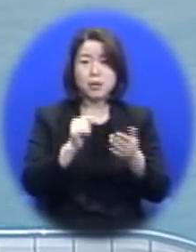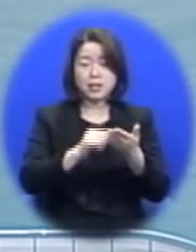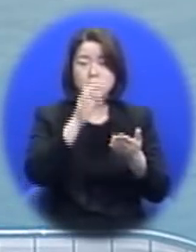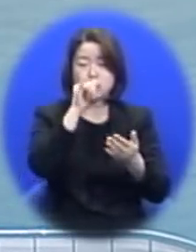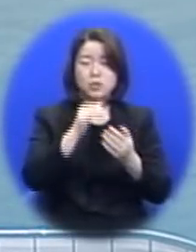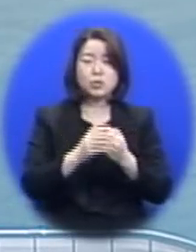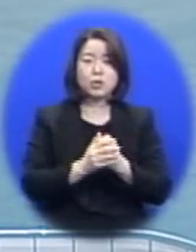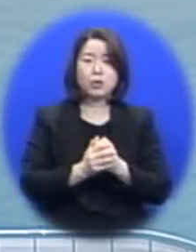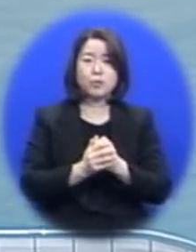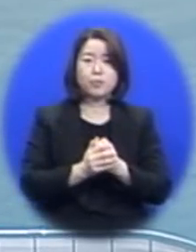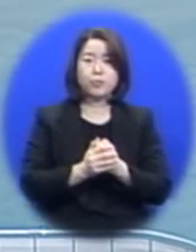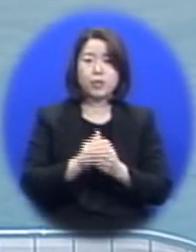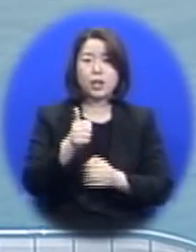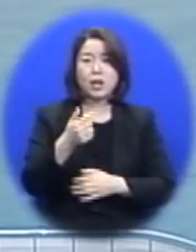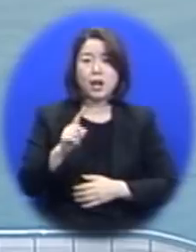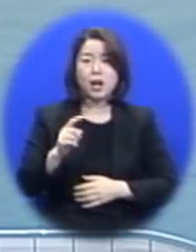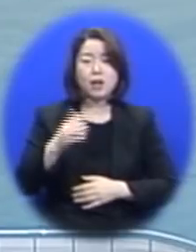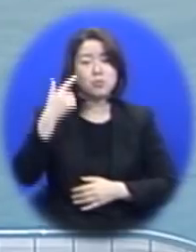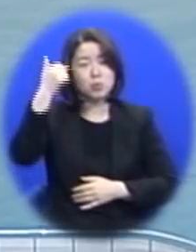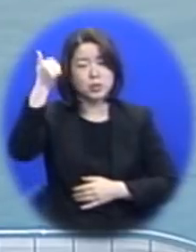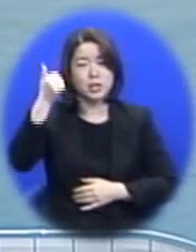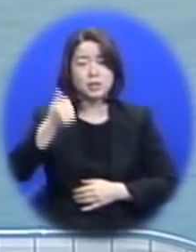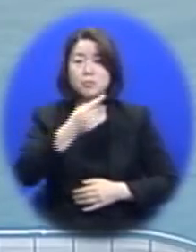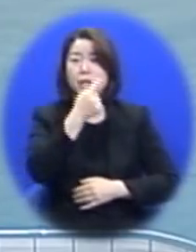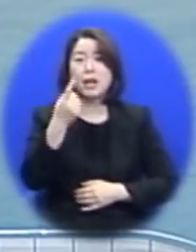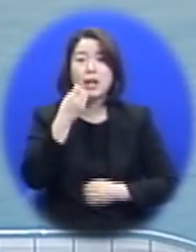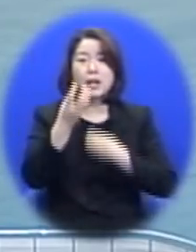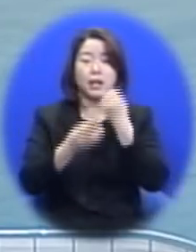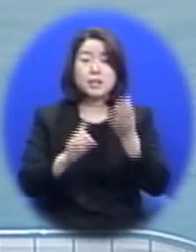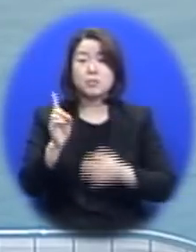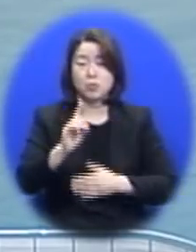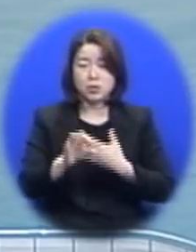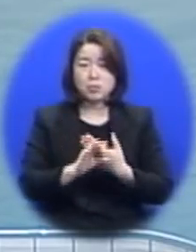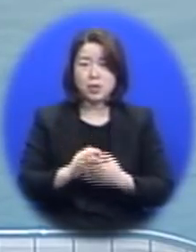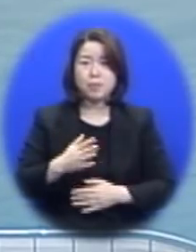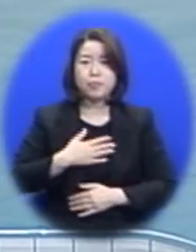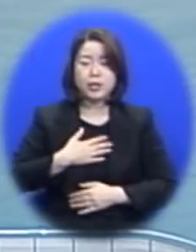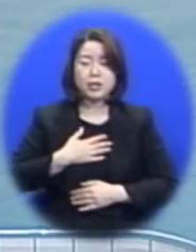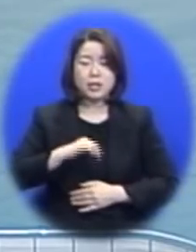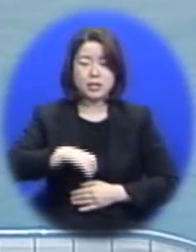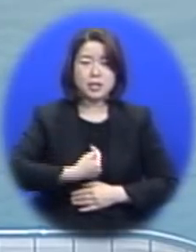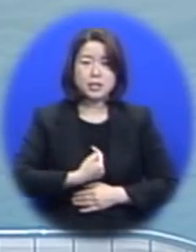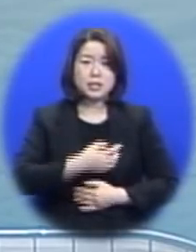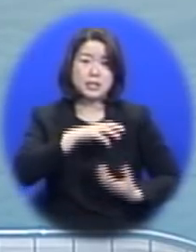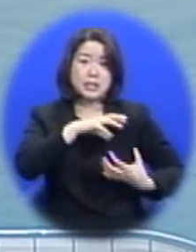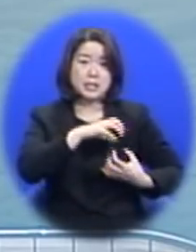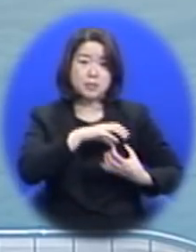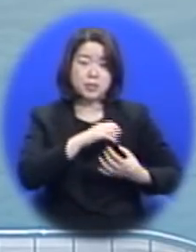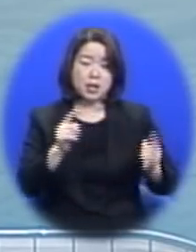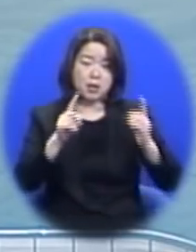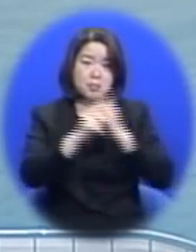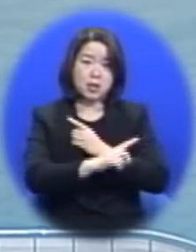그때 하영록 목사님이 이렇게 간증하셨습니다. 당신이 심장 이식 수술을 세 번 받았다는.